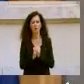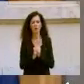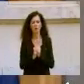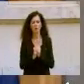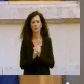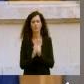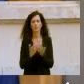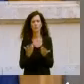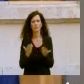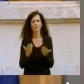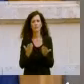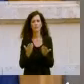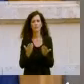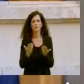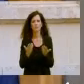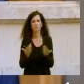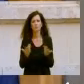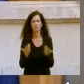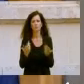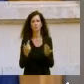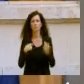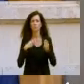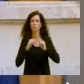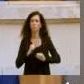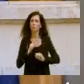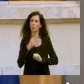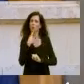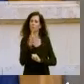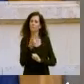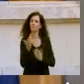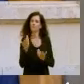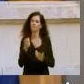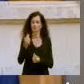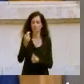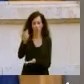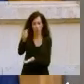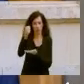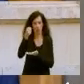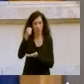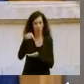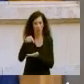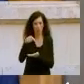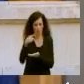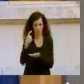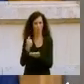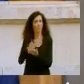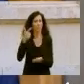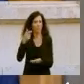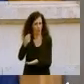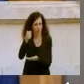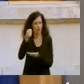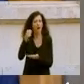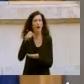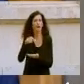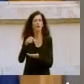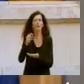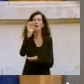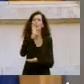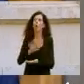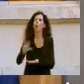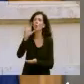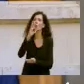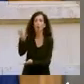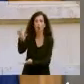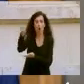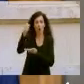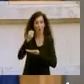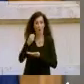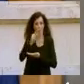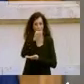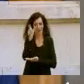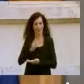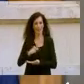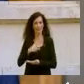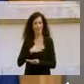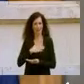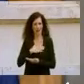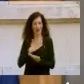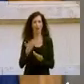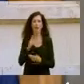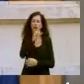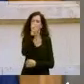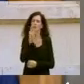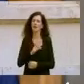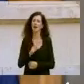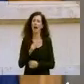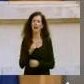confido cospicue somme che verranno messi a disposizione dall'europa per l'italia quale paese tra i più